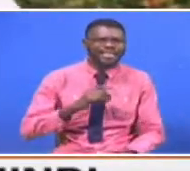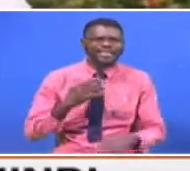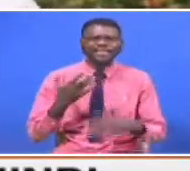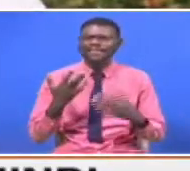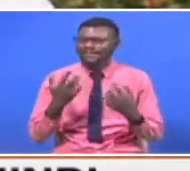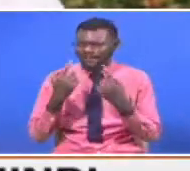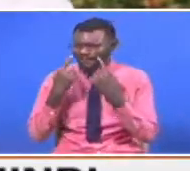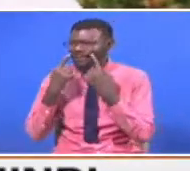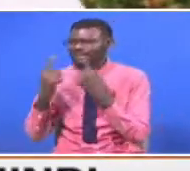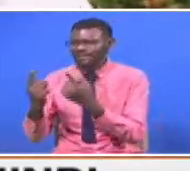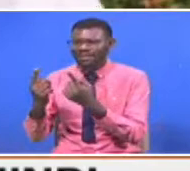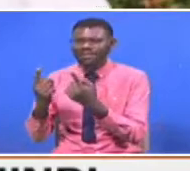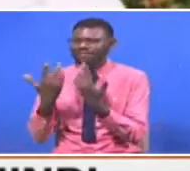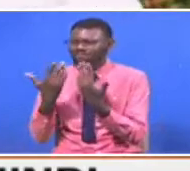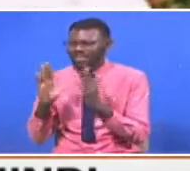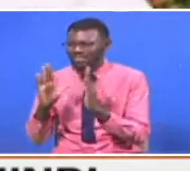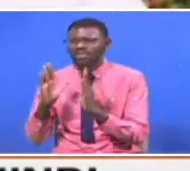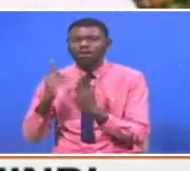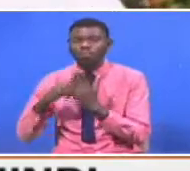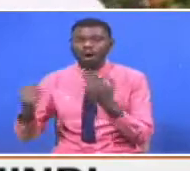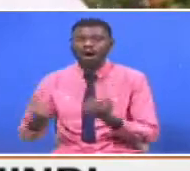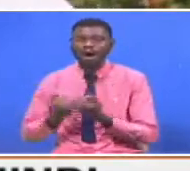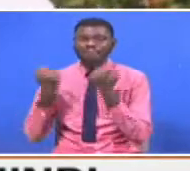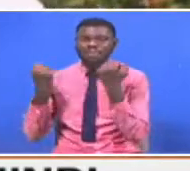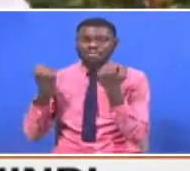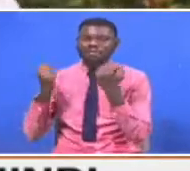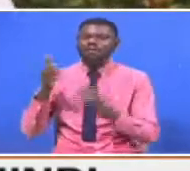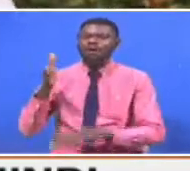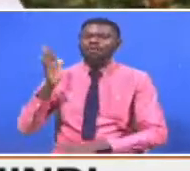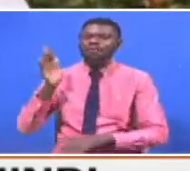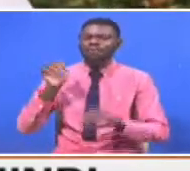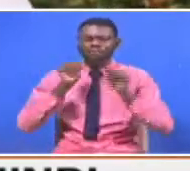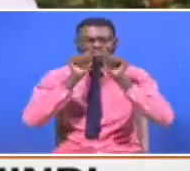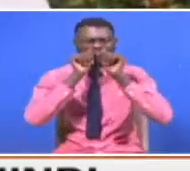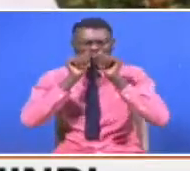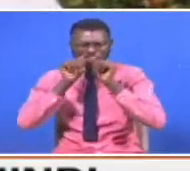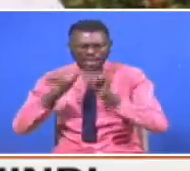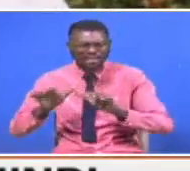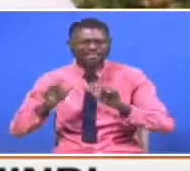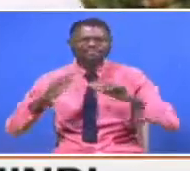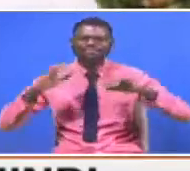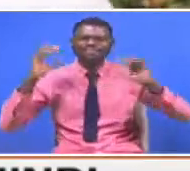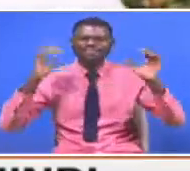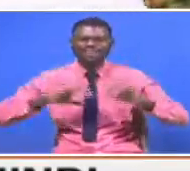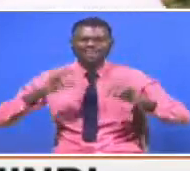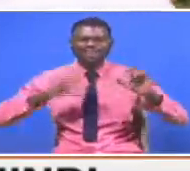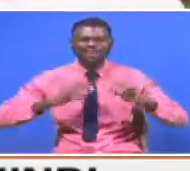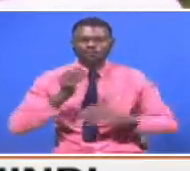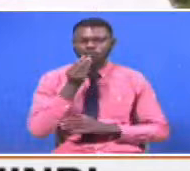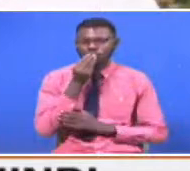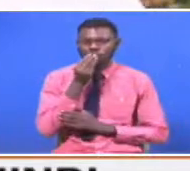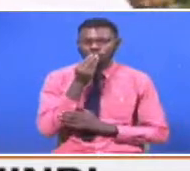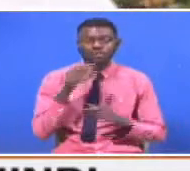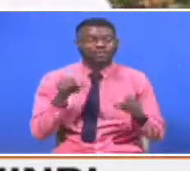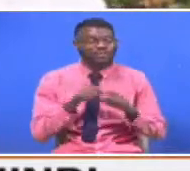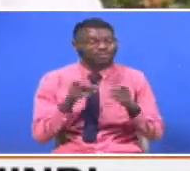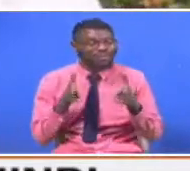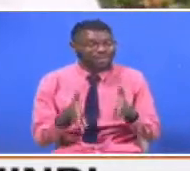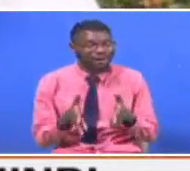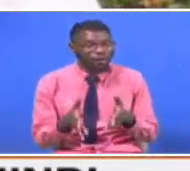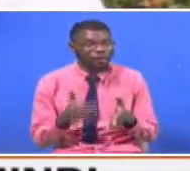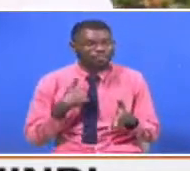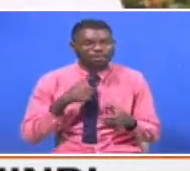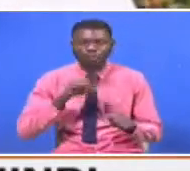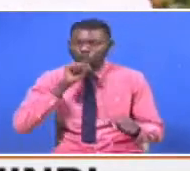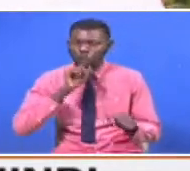njuu, tukiona vile Mungu ametubariki na mvua na chakula. So the assurance I want to give the farmers,